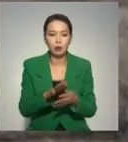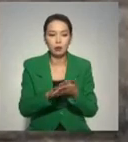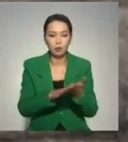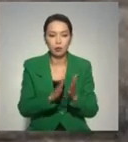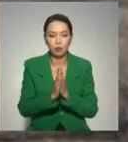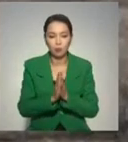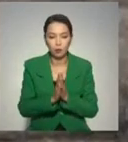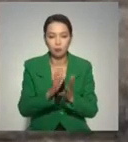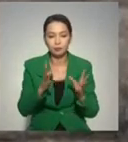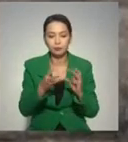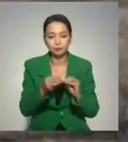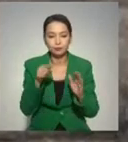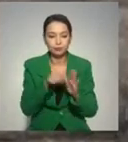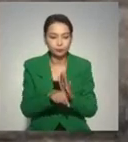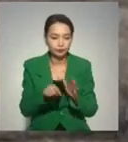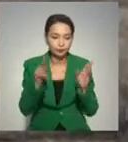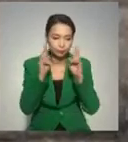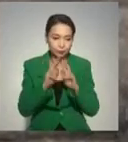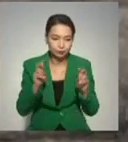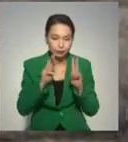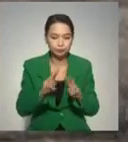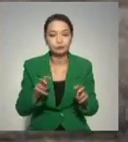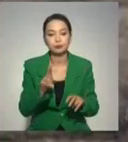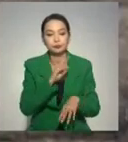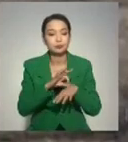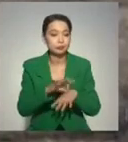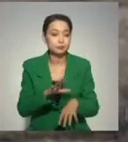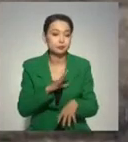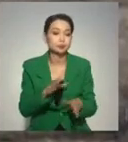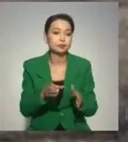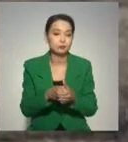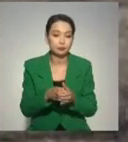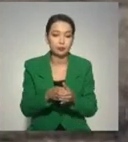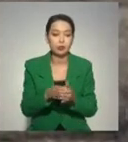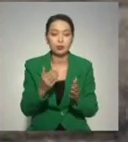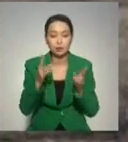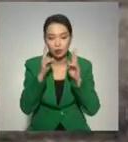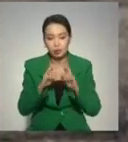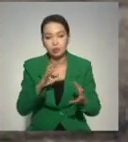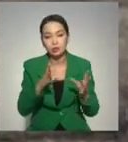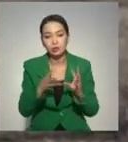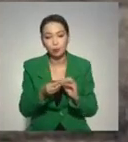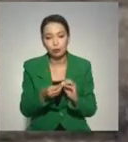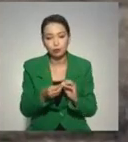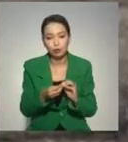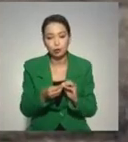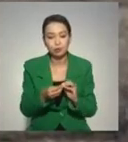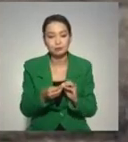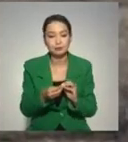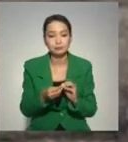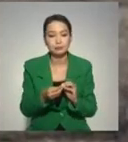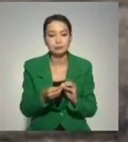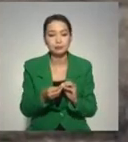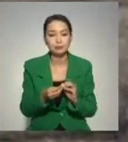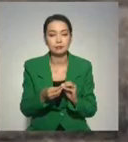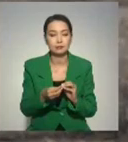жер бақылау инспекциясы тексеріс жүргізді. Сол тексерістің қорытындысы бойынша